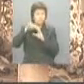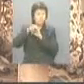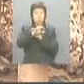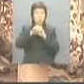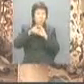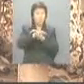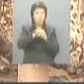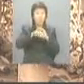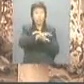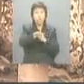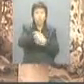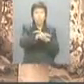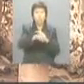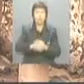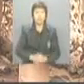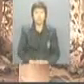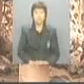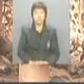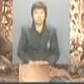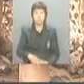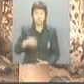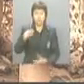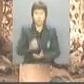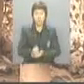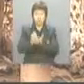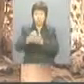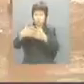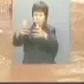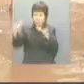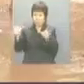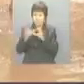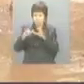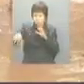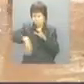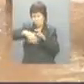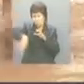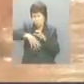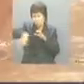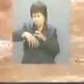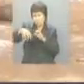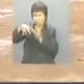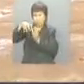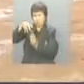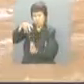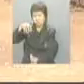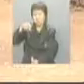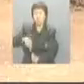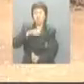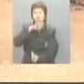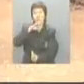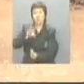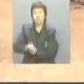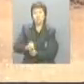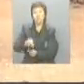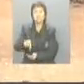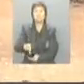ต้มแกงตักใส่ถังเอาสันต้มแกงอาบเนาะ นอกจากนี้ยังพบว่าปัญหาการ